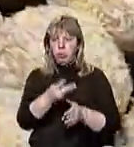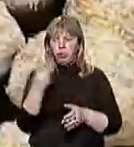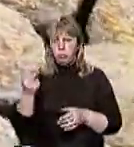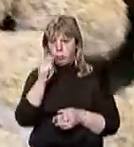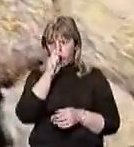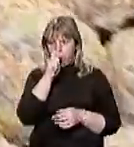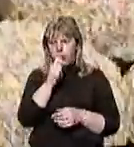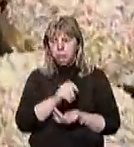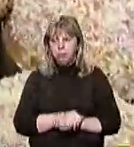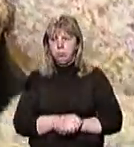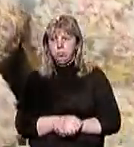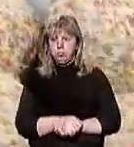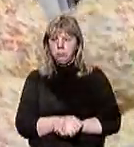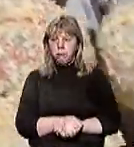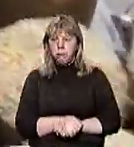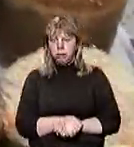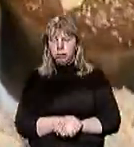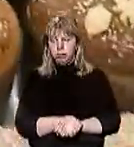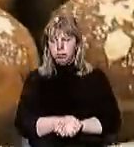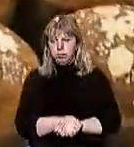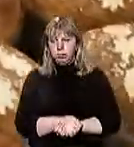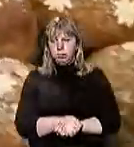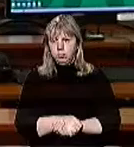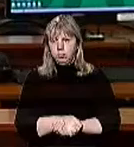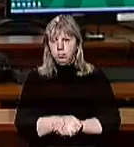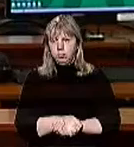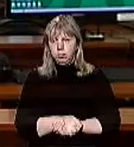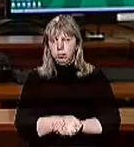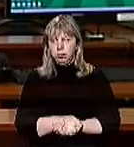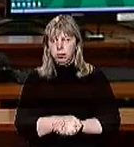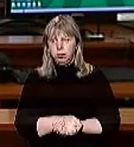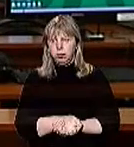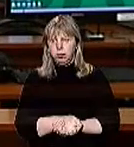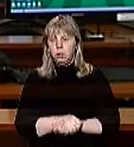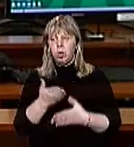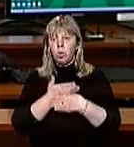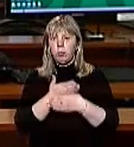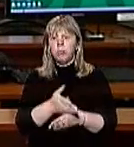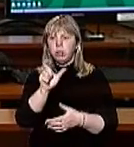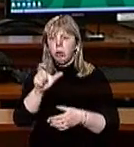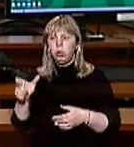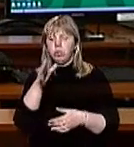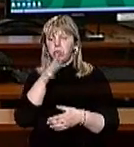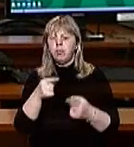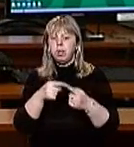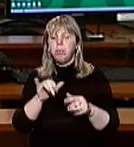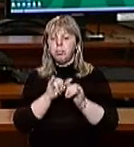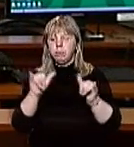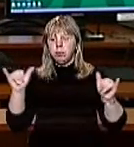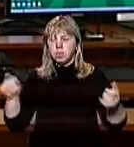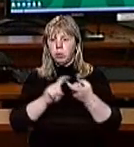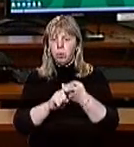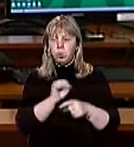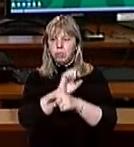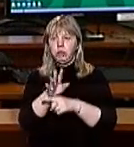22 квітня. Оксана Ушакова, Валерій Михліченко. Новини на Суспільному. Допомогти людям під час пандемії